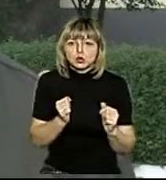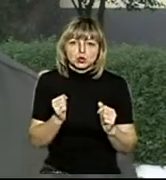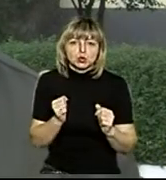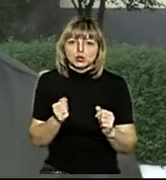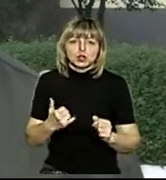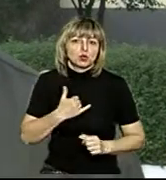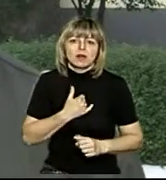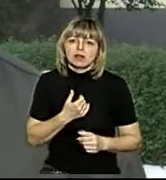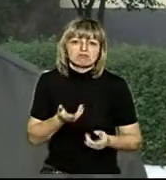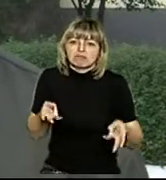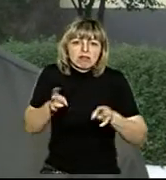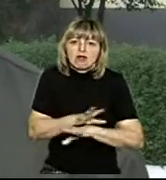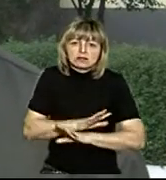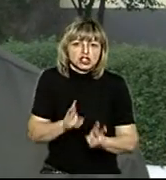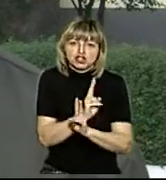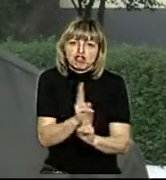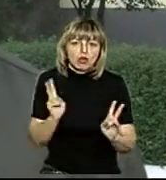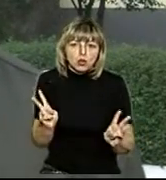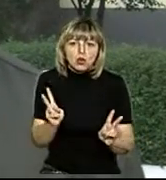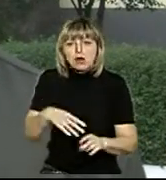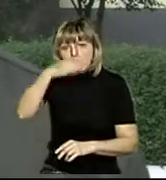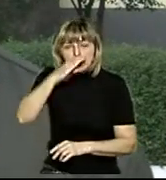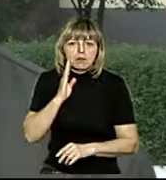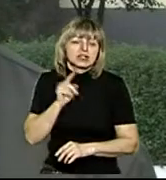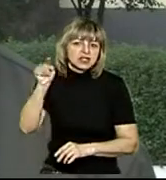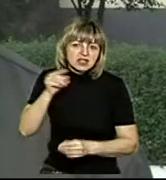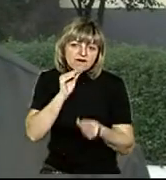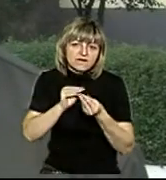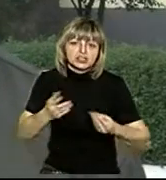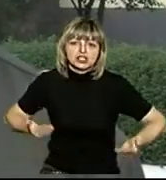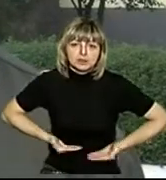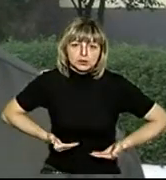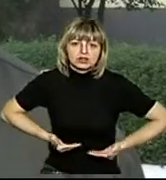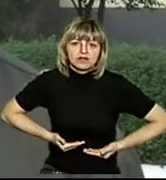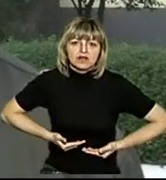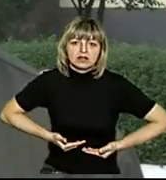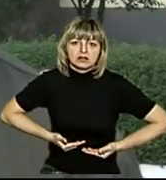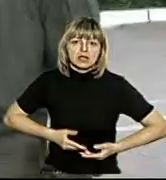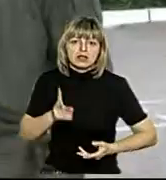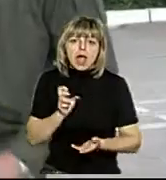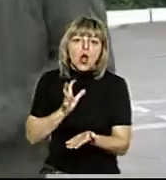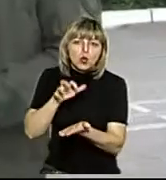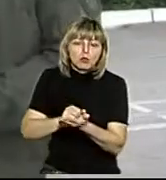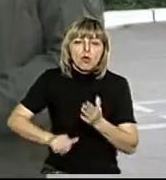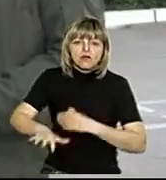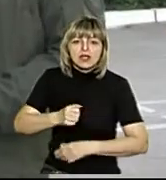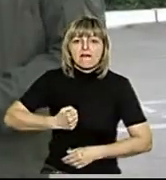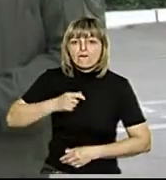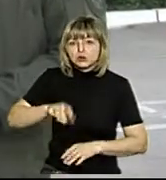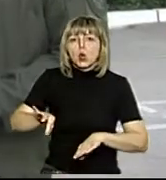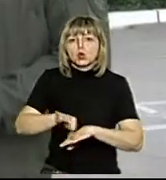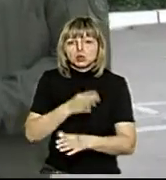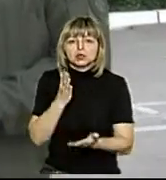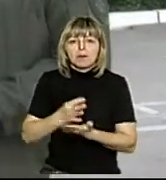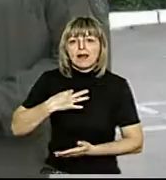не залишилось. Хоча батьки так до сих пор проживають там, на окупованій території. Військовий одружений,